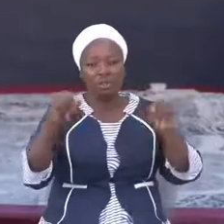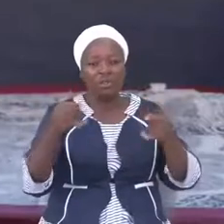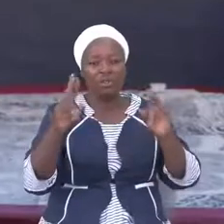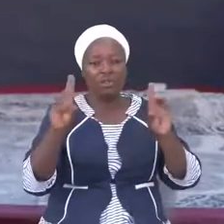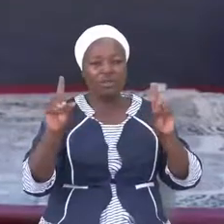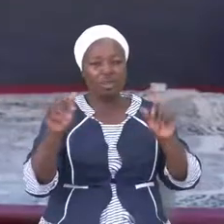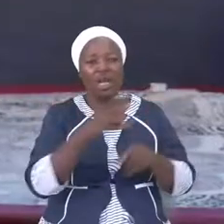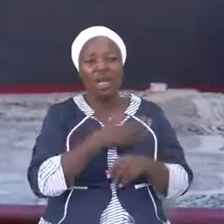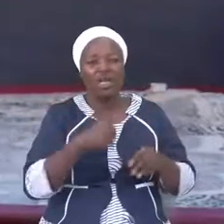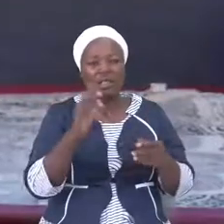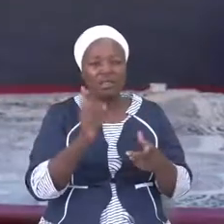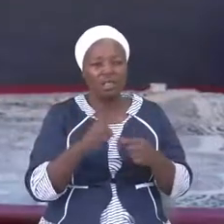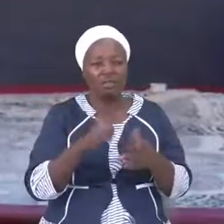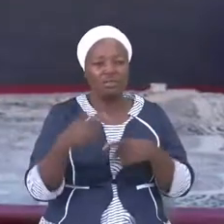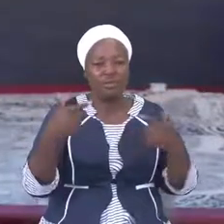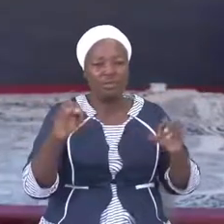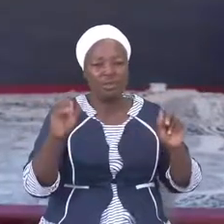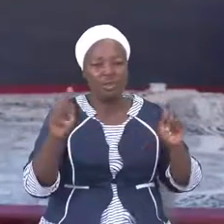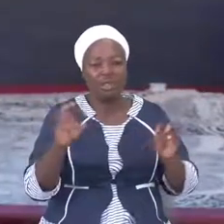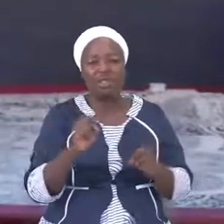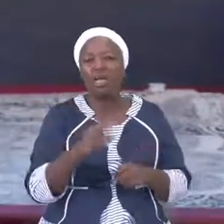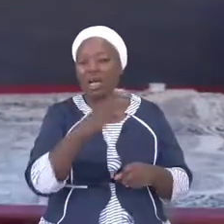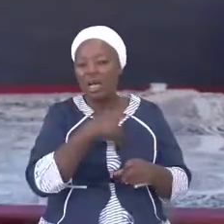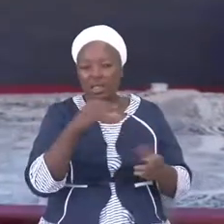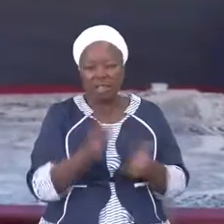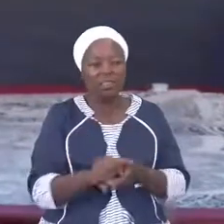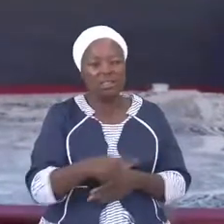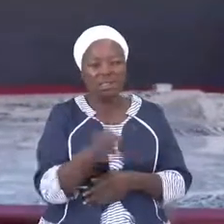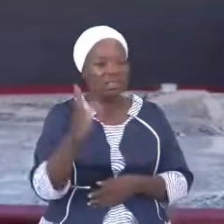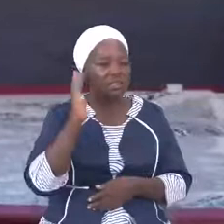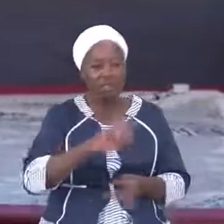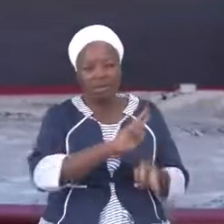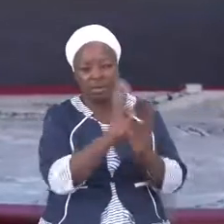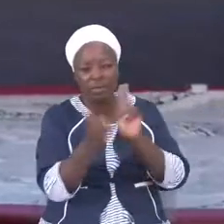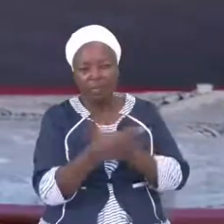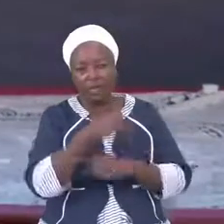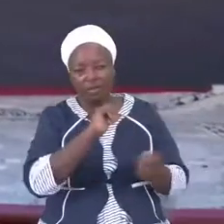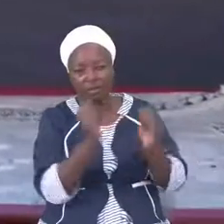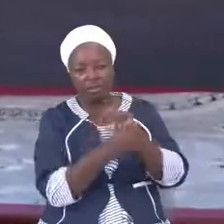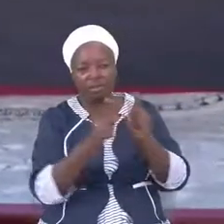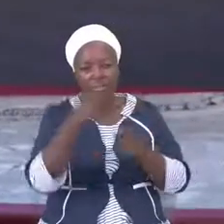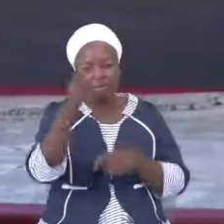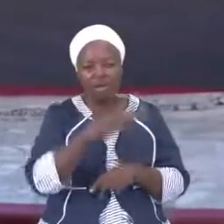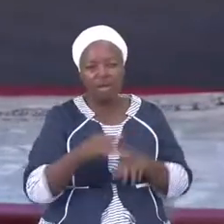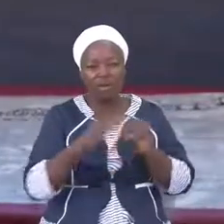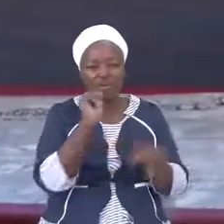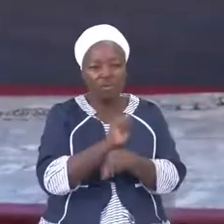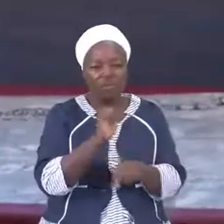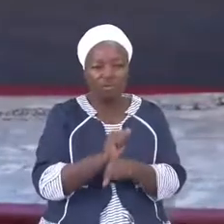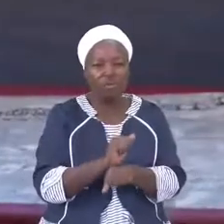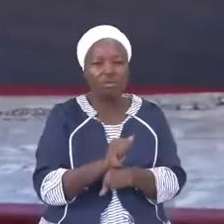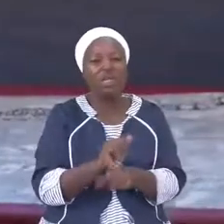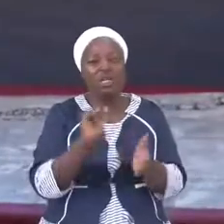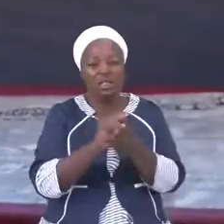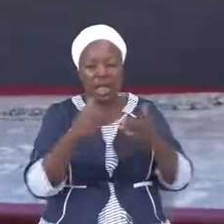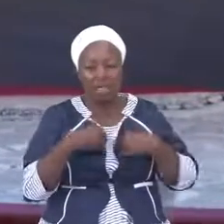païens, j'ai prêché la repentance et la conversion à Dieu avec la pratique d'œuvres dignes